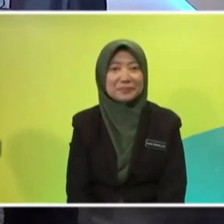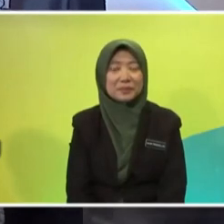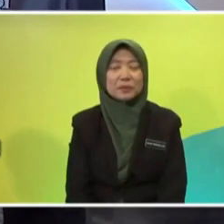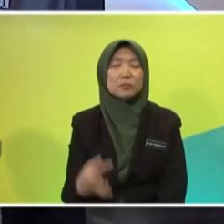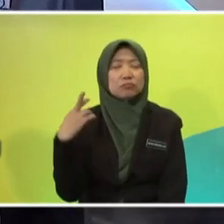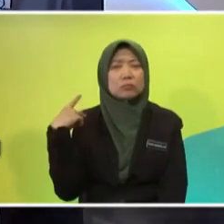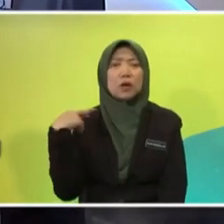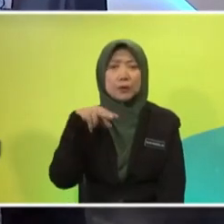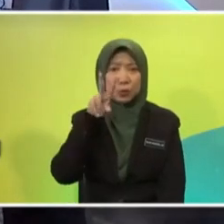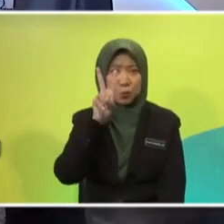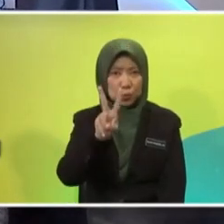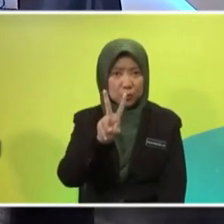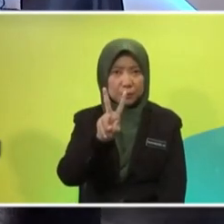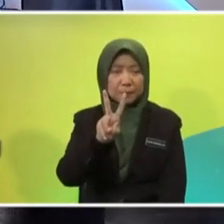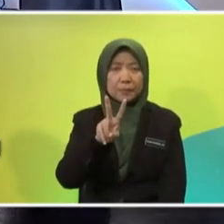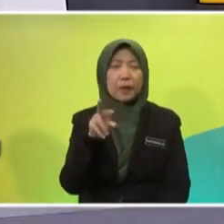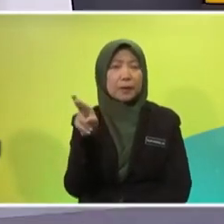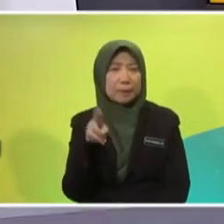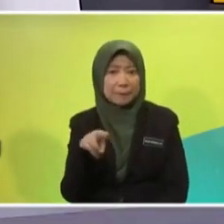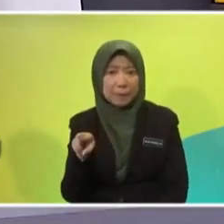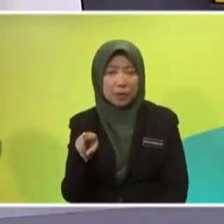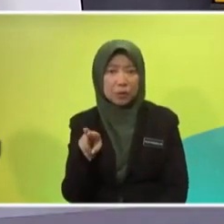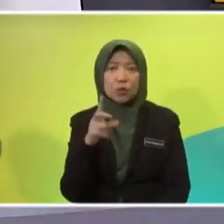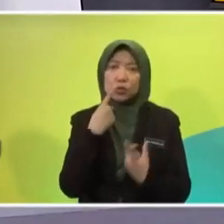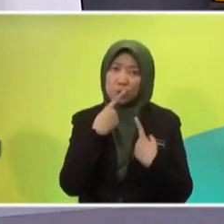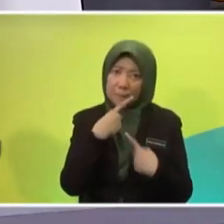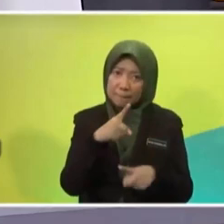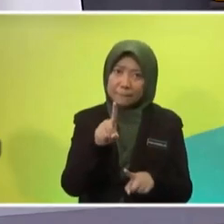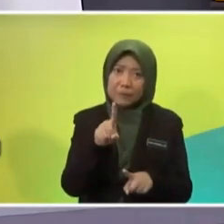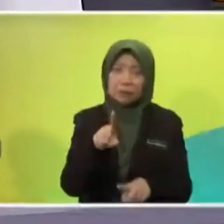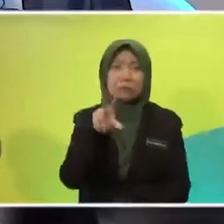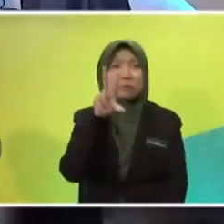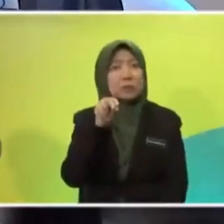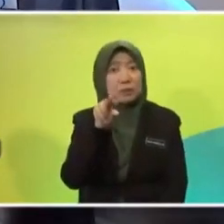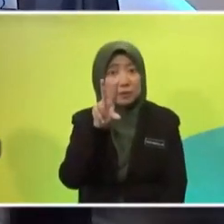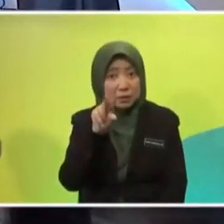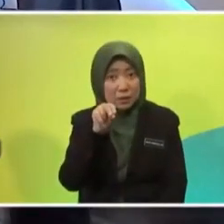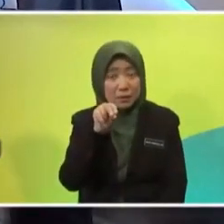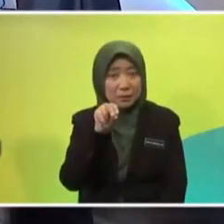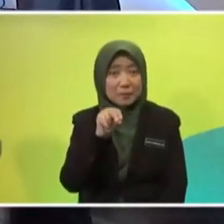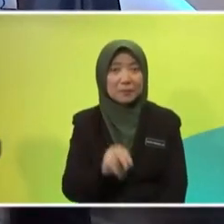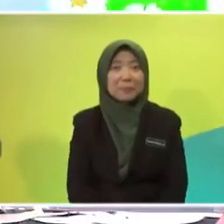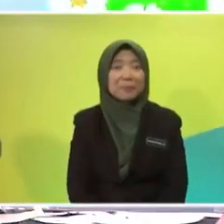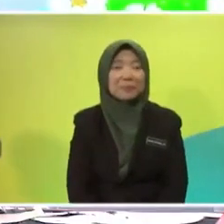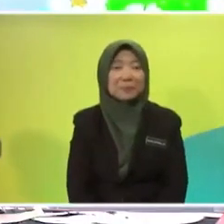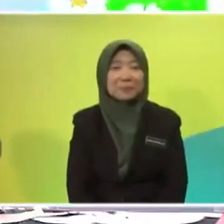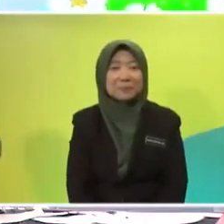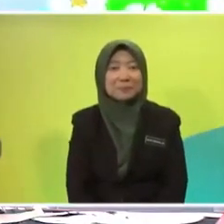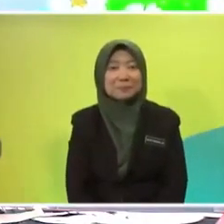Berkaki dua, paruh. Saya rasa itik lah Cikgu Su. Oh, Kak Rina? Ada jawapan sama, lain? Sama, itik.